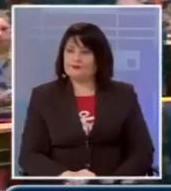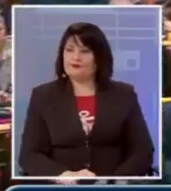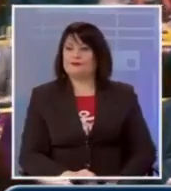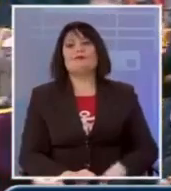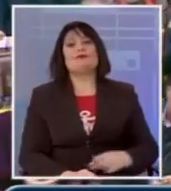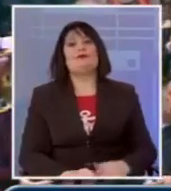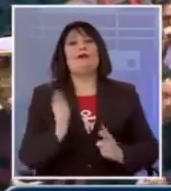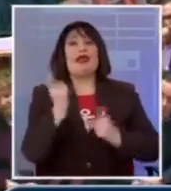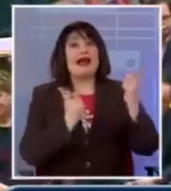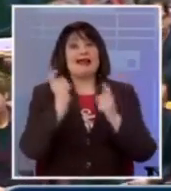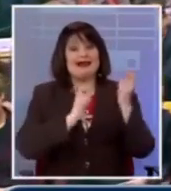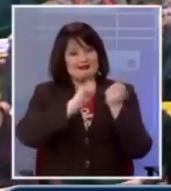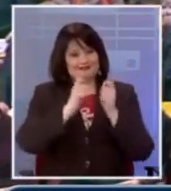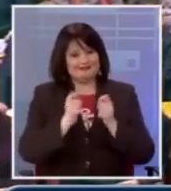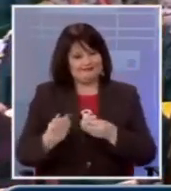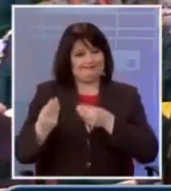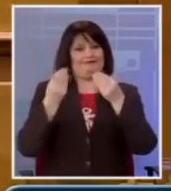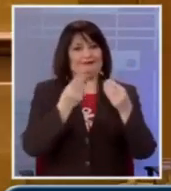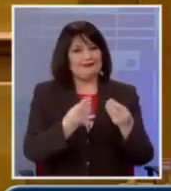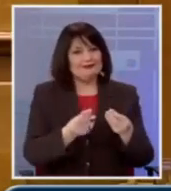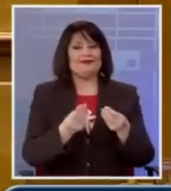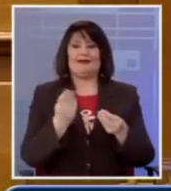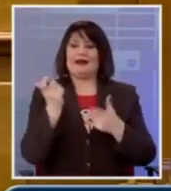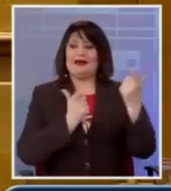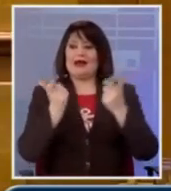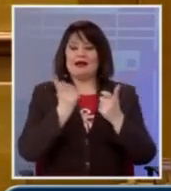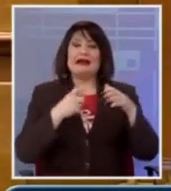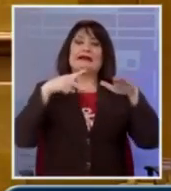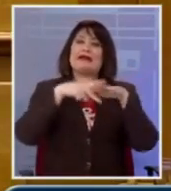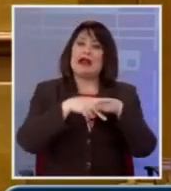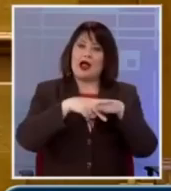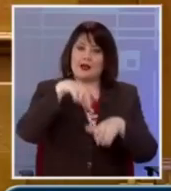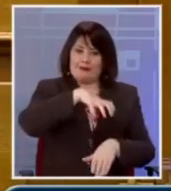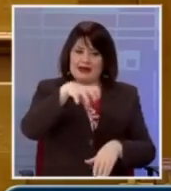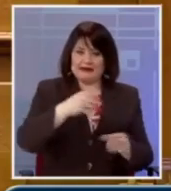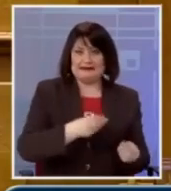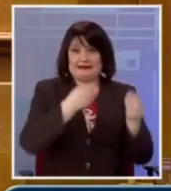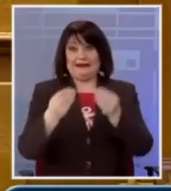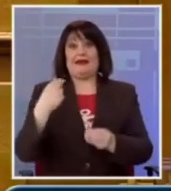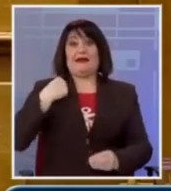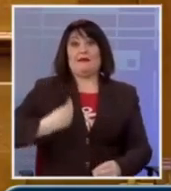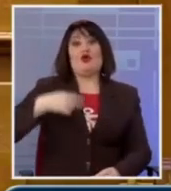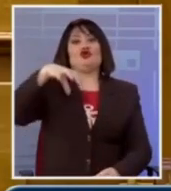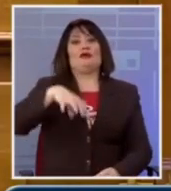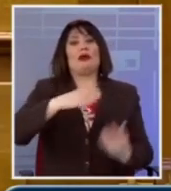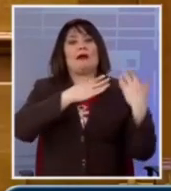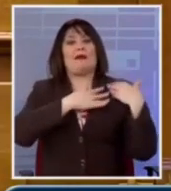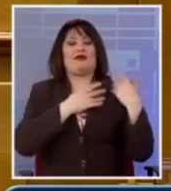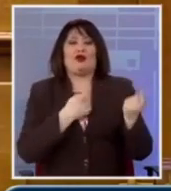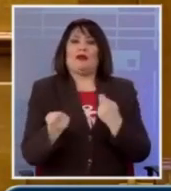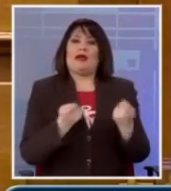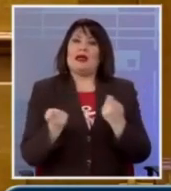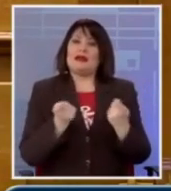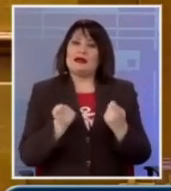τα δάνεια, μεταφέροντας τα δάνεια από τις τράπεζες σε δημόσιο φορέα διαχείρισης για